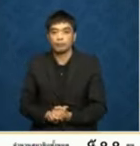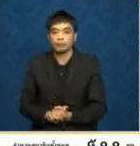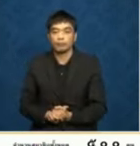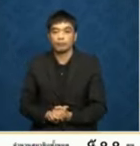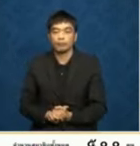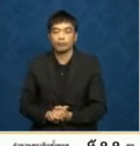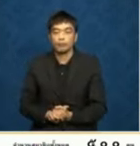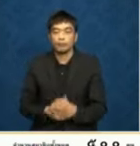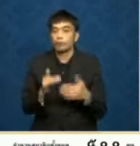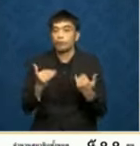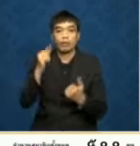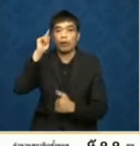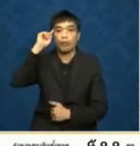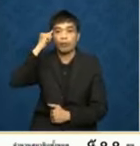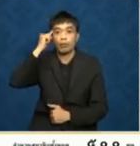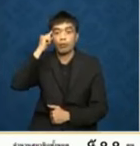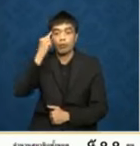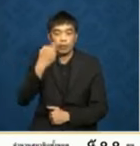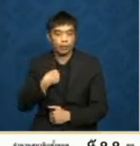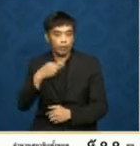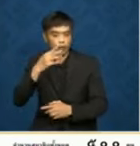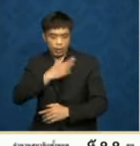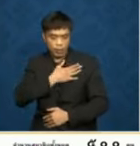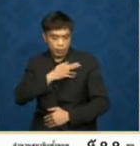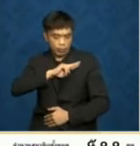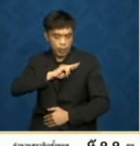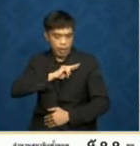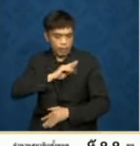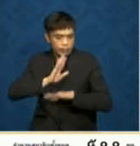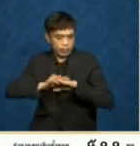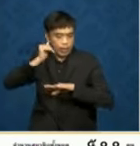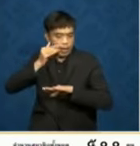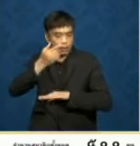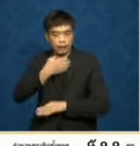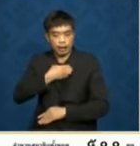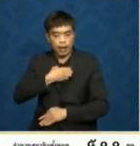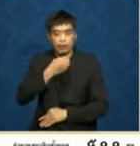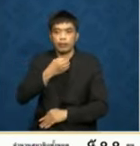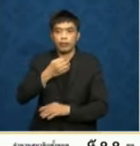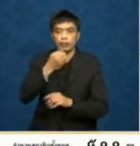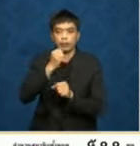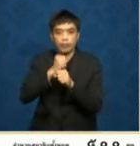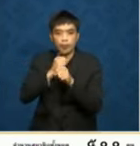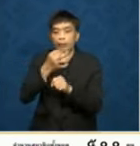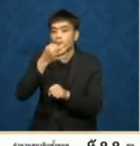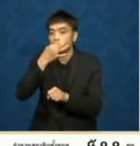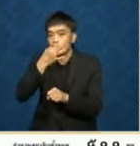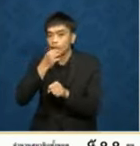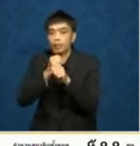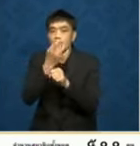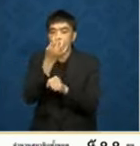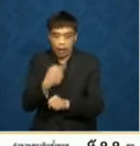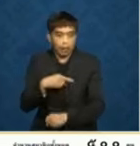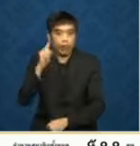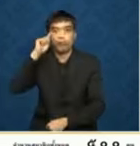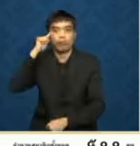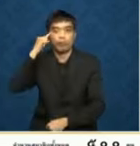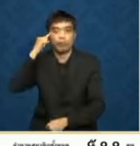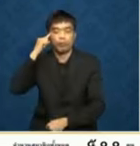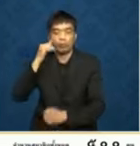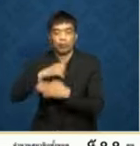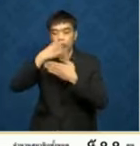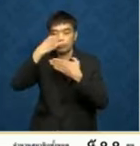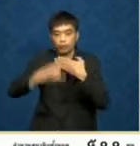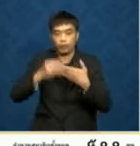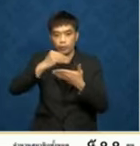รู้ครับเด็กนเรีนค้นหาตวเองไม่เจอก็เสียเวลา เสีเงินเสียทองไปกับการเรีนสุดท้ายจบมาไม่ได